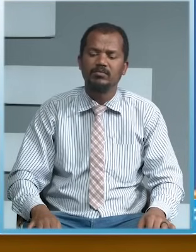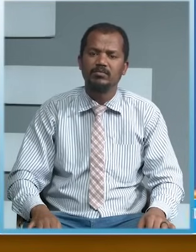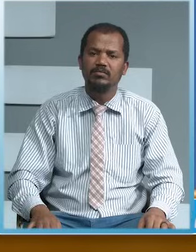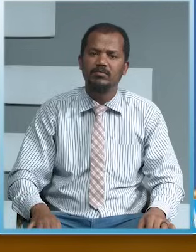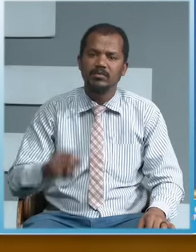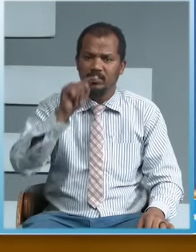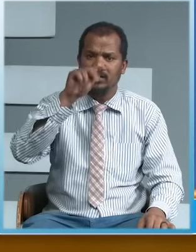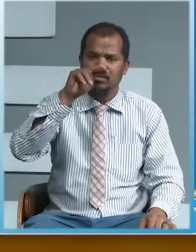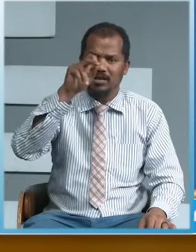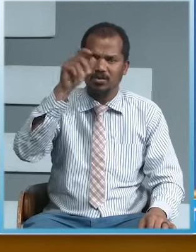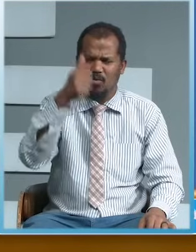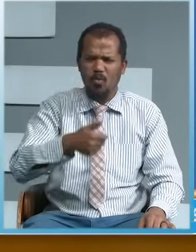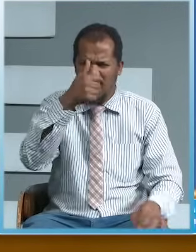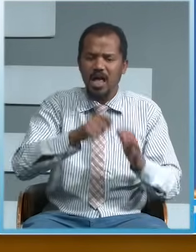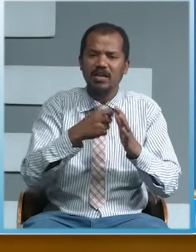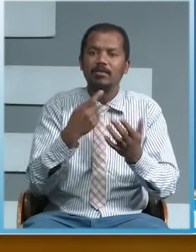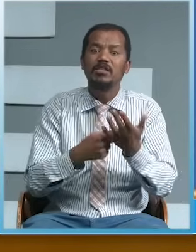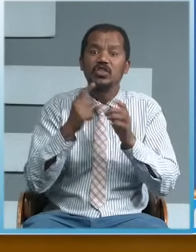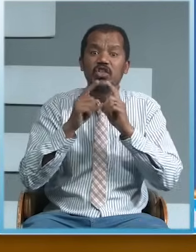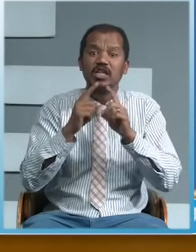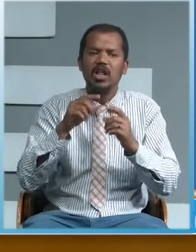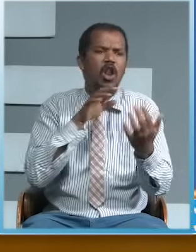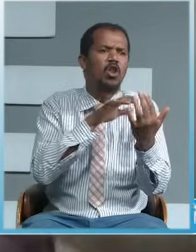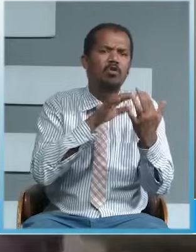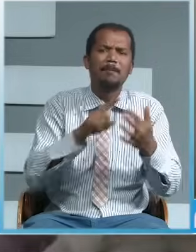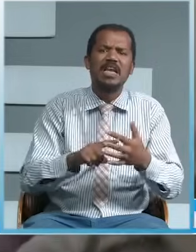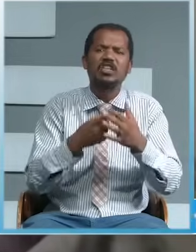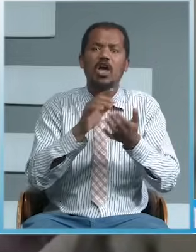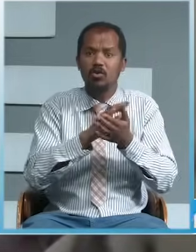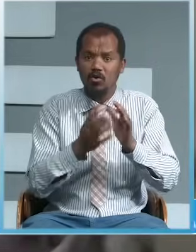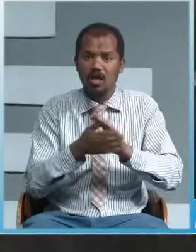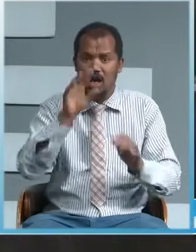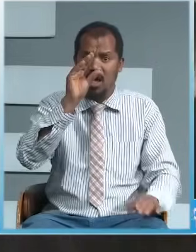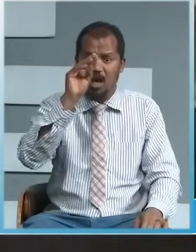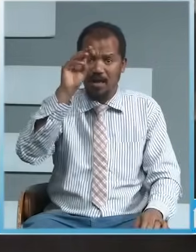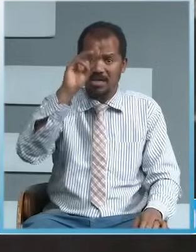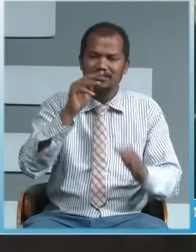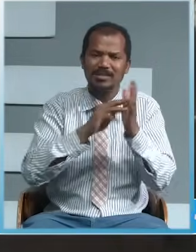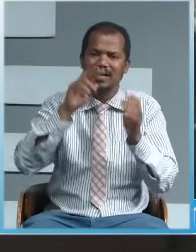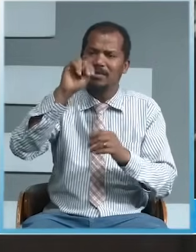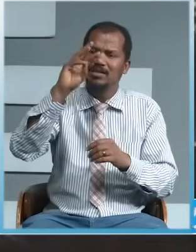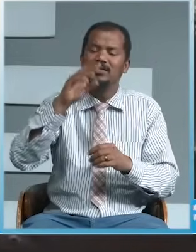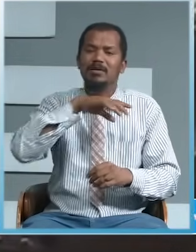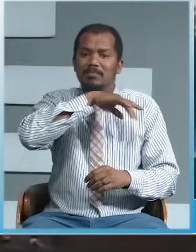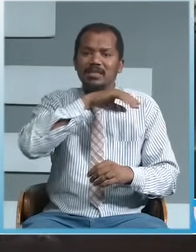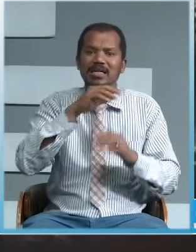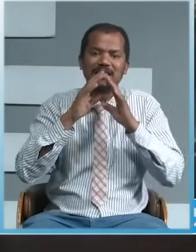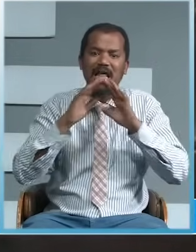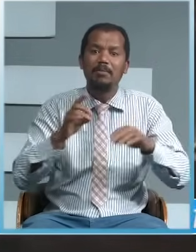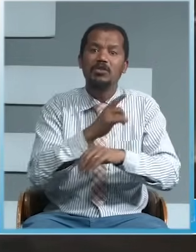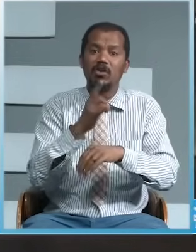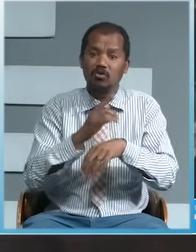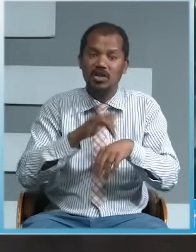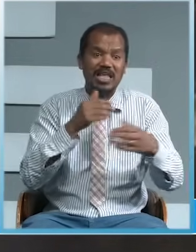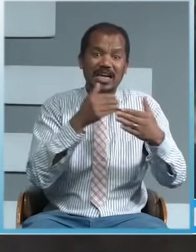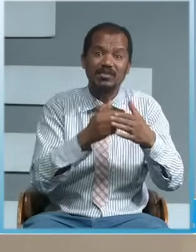day. የተመዱ ዋና ጸሐፊ በዚሁ ንግግራቸው ለጦርነቱ መነሻ የሆነውን ሐማስ በመስከረም 26 በእስራኤል